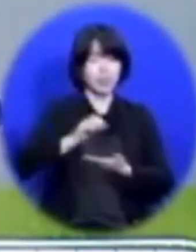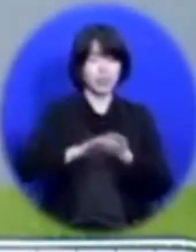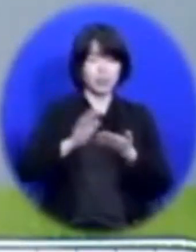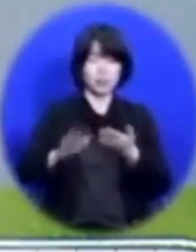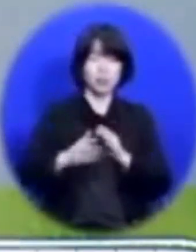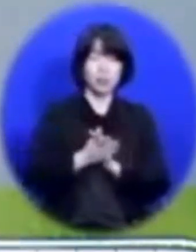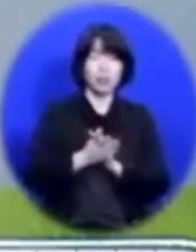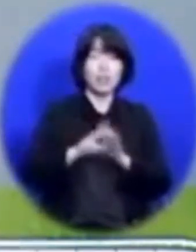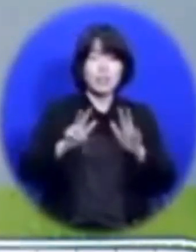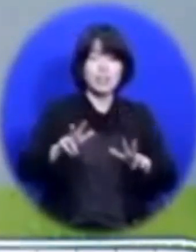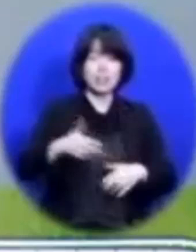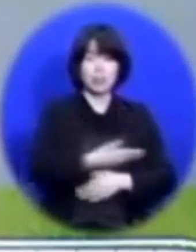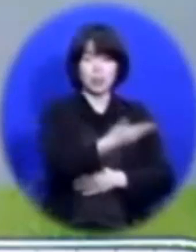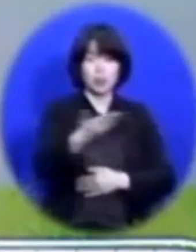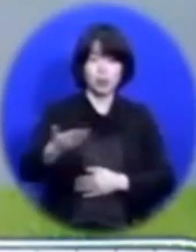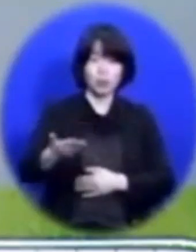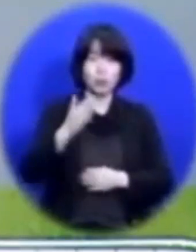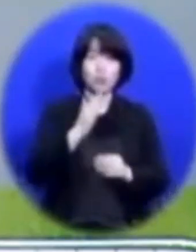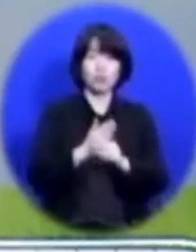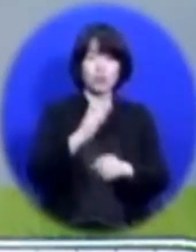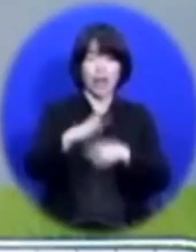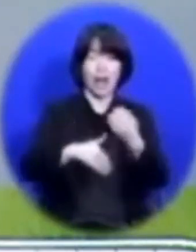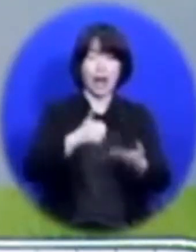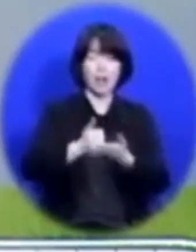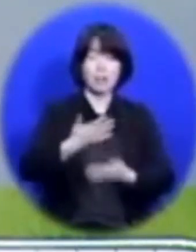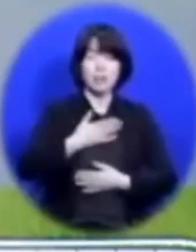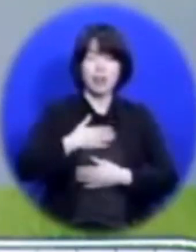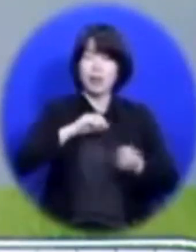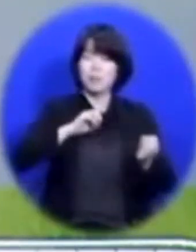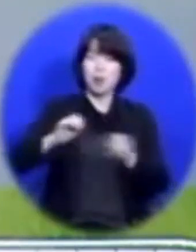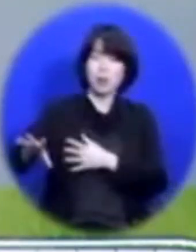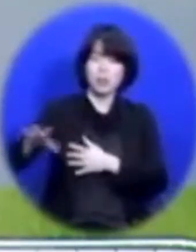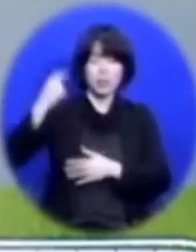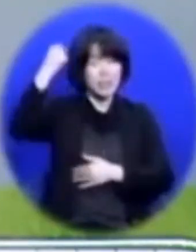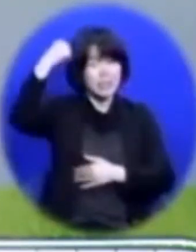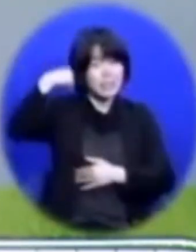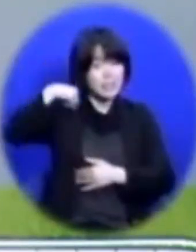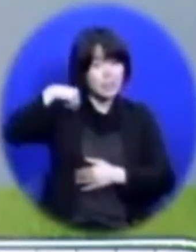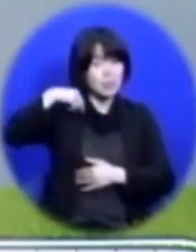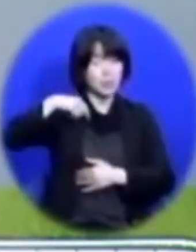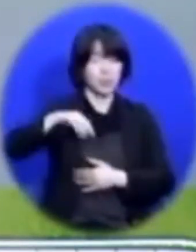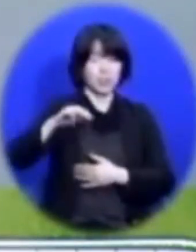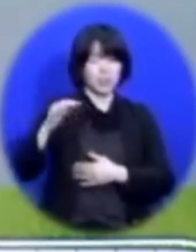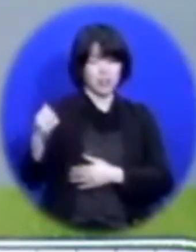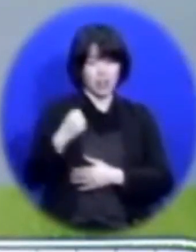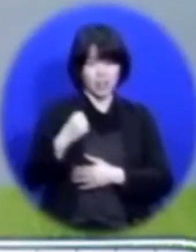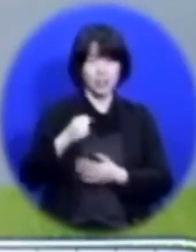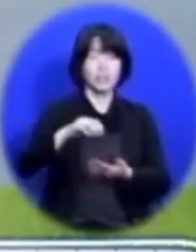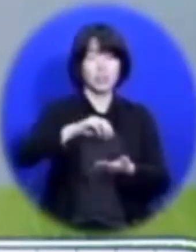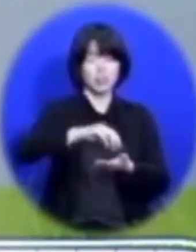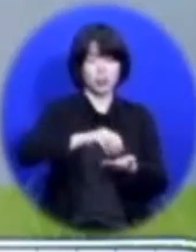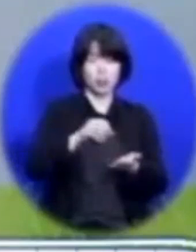이자리에계신여러분중에는 ,하나님께서자신을버리셨다고 느낄만큼심각한어려움을겪고있지않은분들은